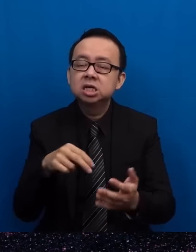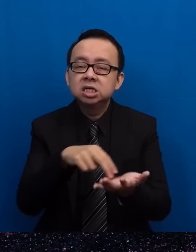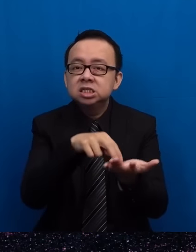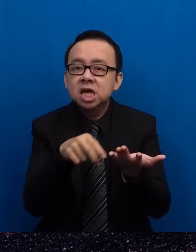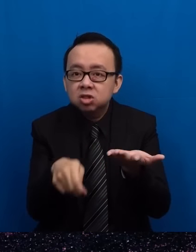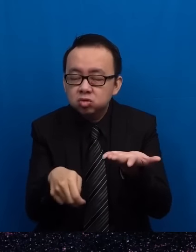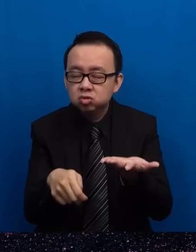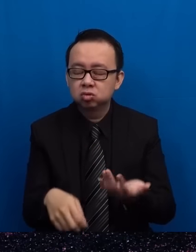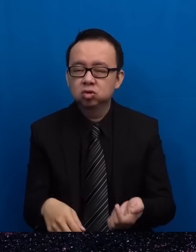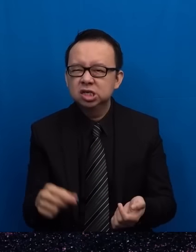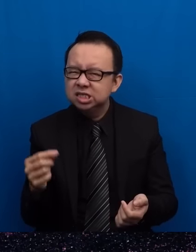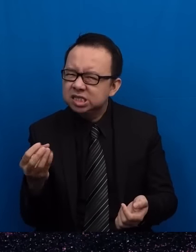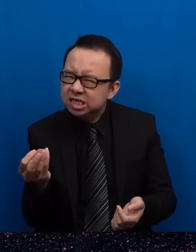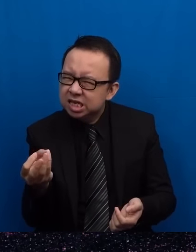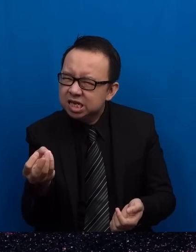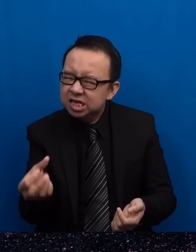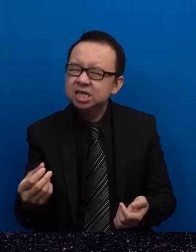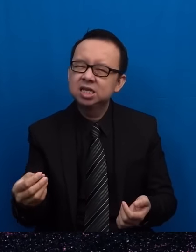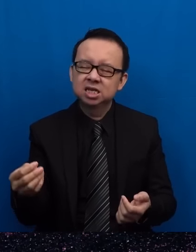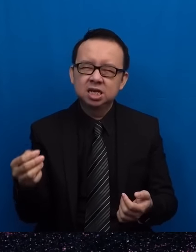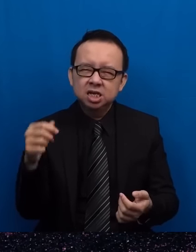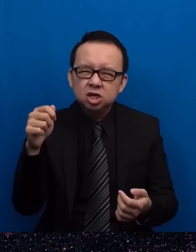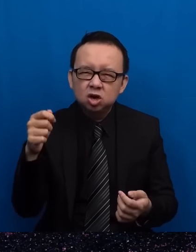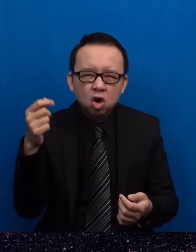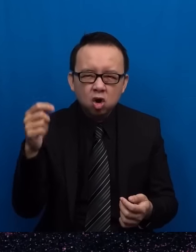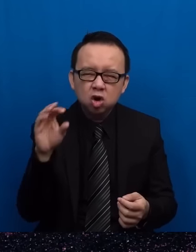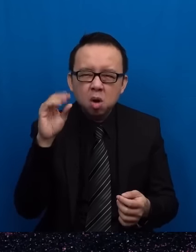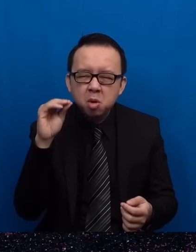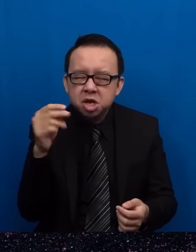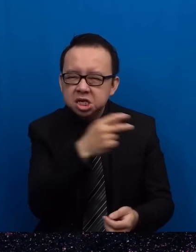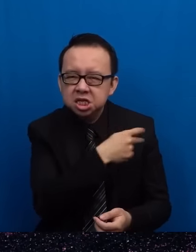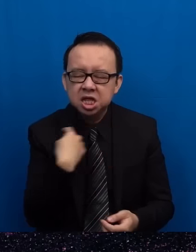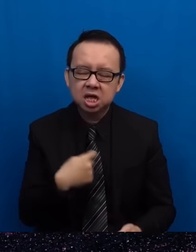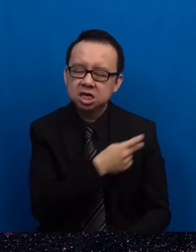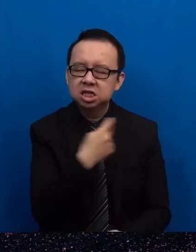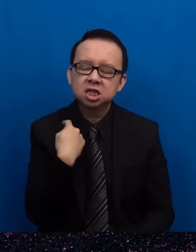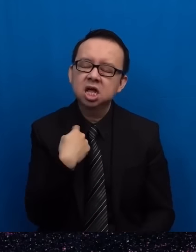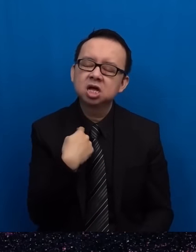Jadi dikit disentil aja tentang diri kita sendiri, kita sudah menjadi-jadi.